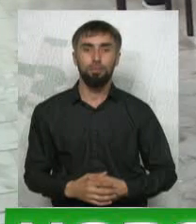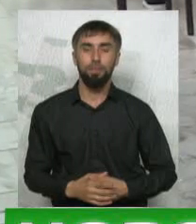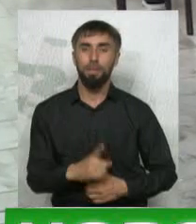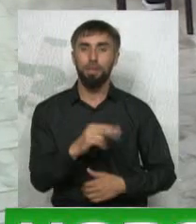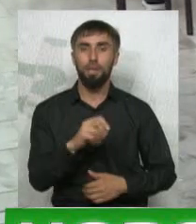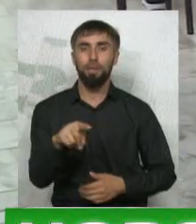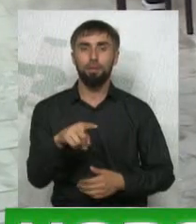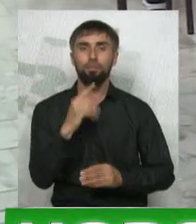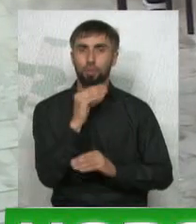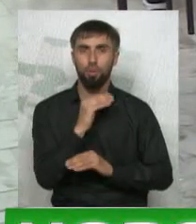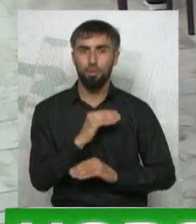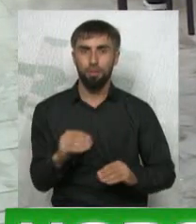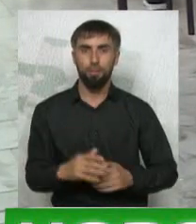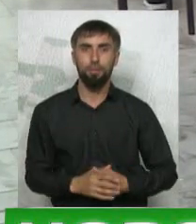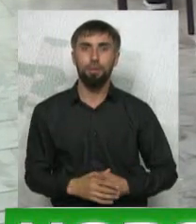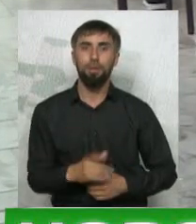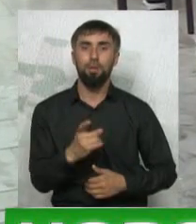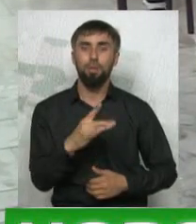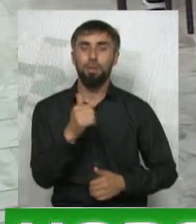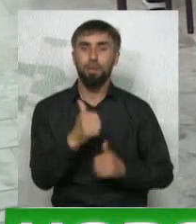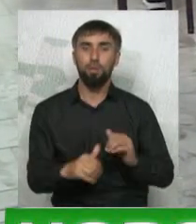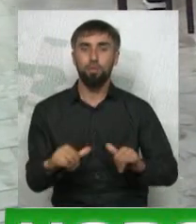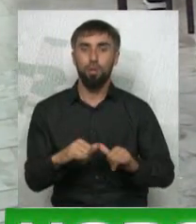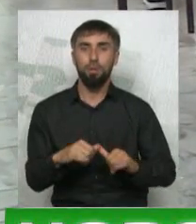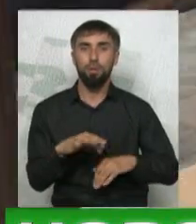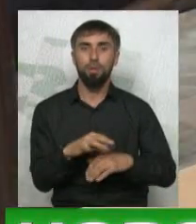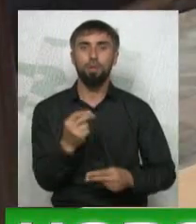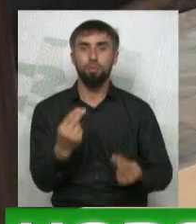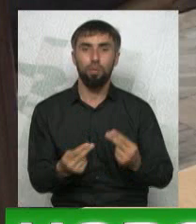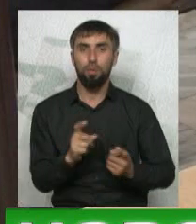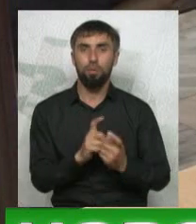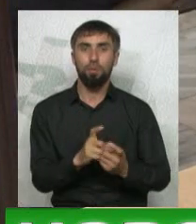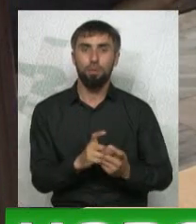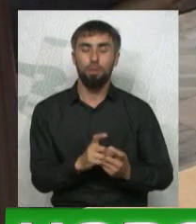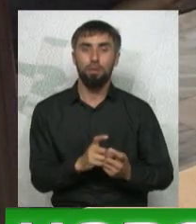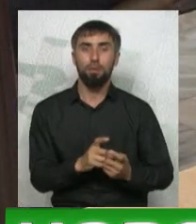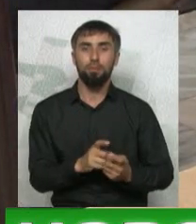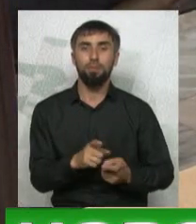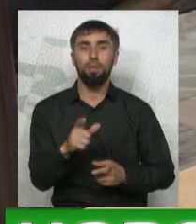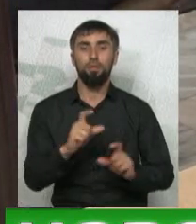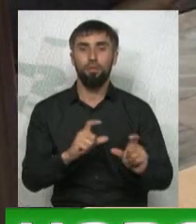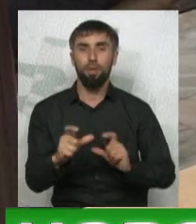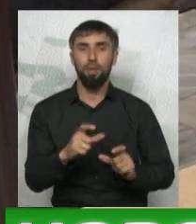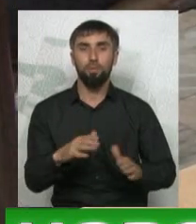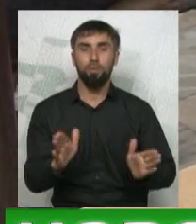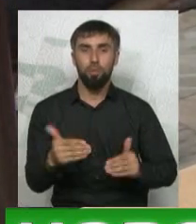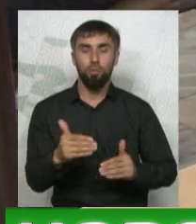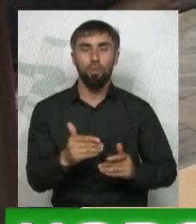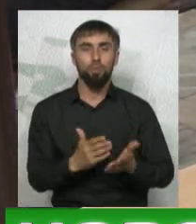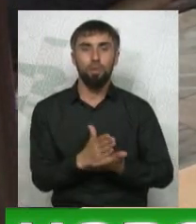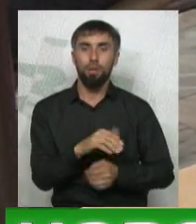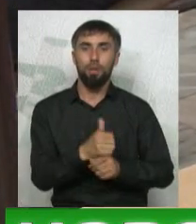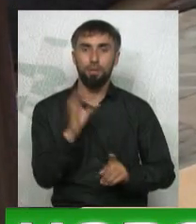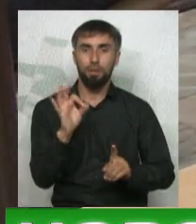В зале стоит абсолютная тишина, хотя за каждым столом идет нешуточная борьба. Перемещение фигур по доске служит главной